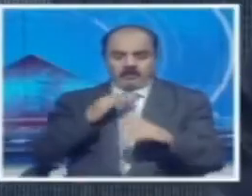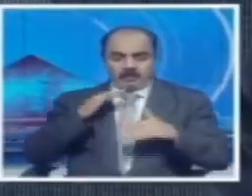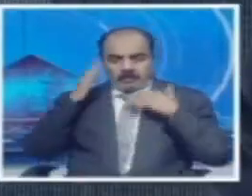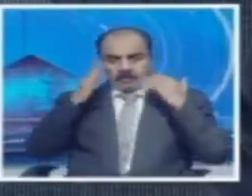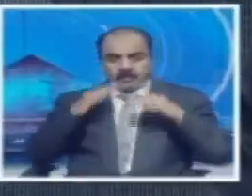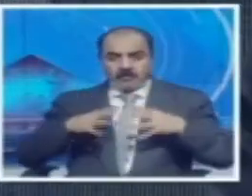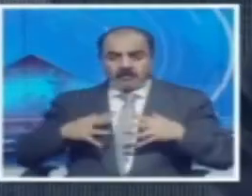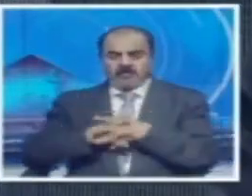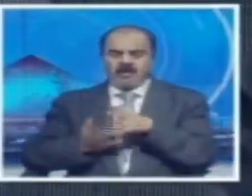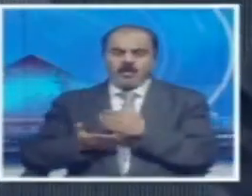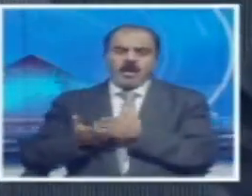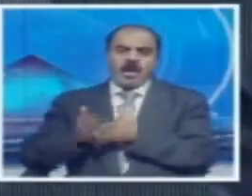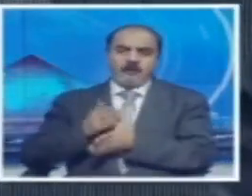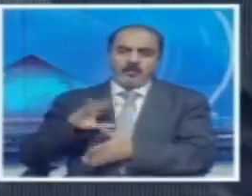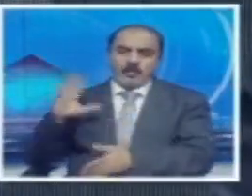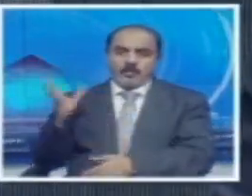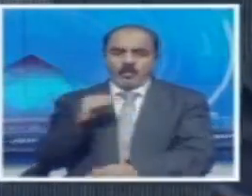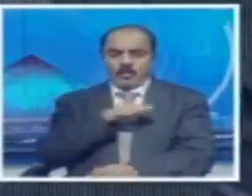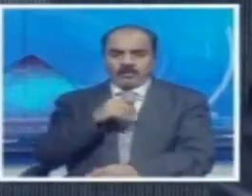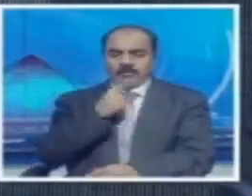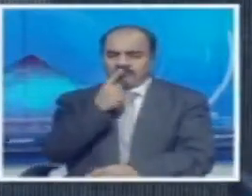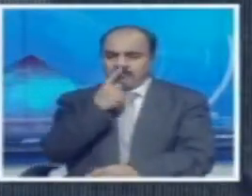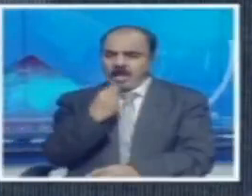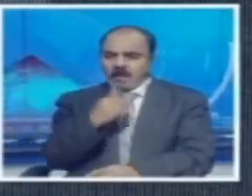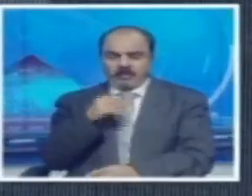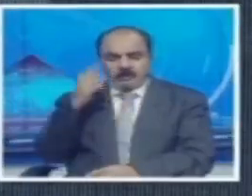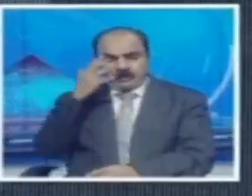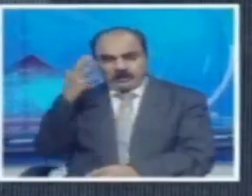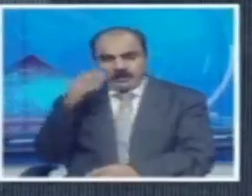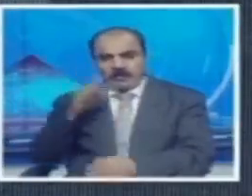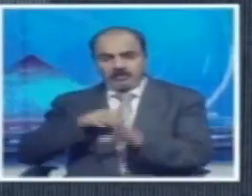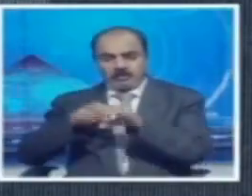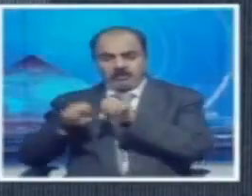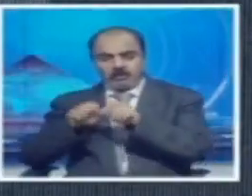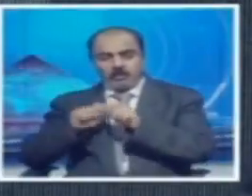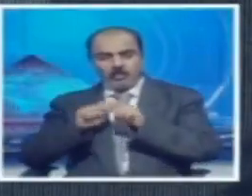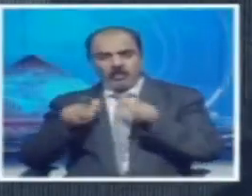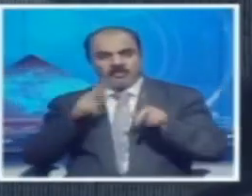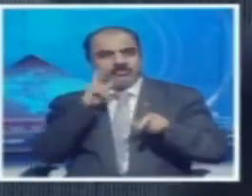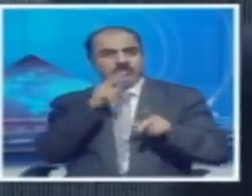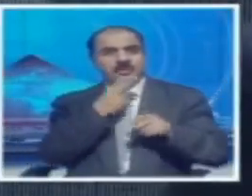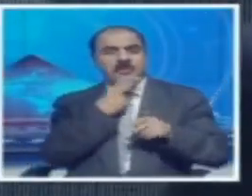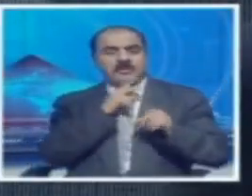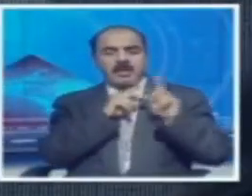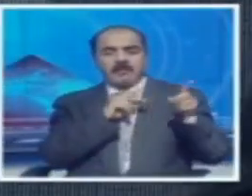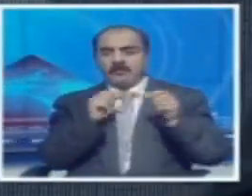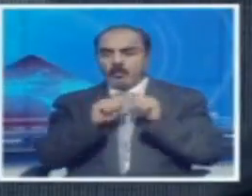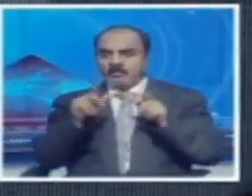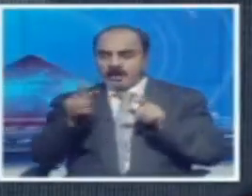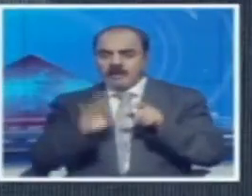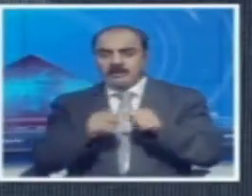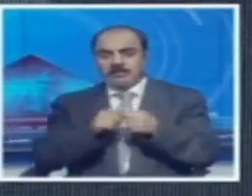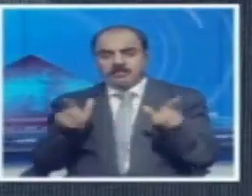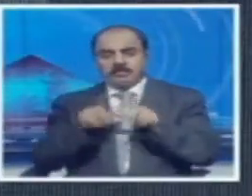واجب الوقت وعبادة العلماء المتخصصين هي كشف زيف هذه الجماعات